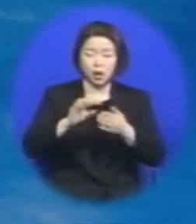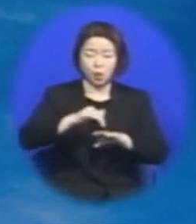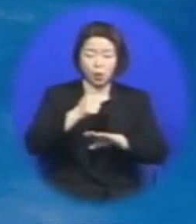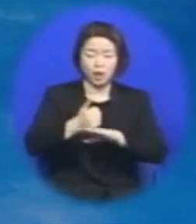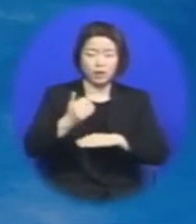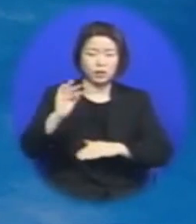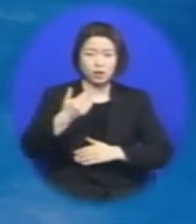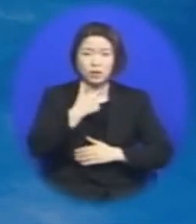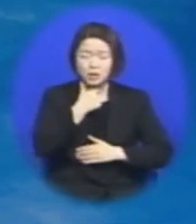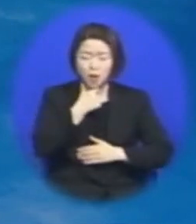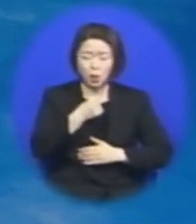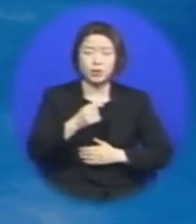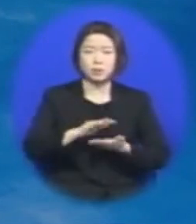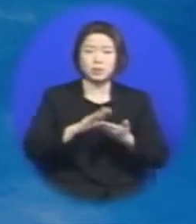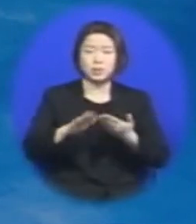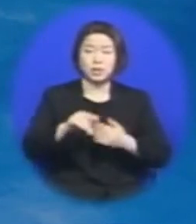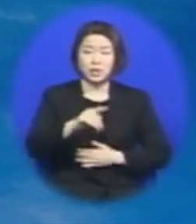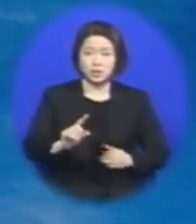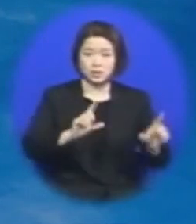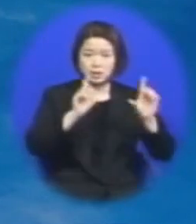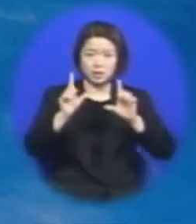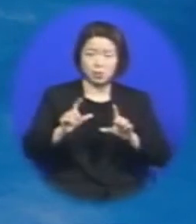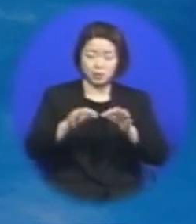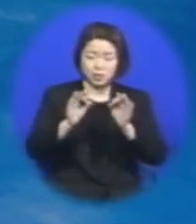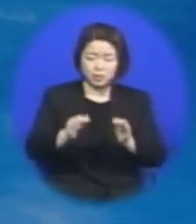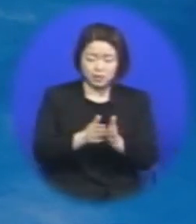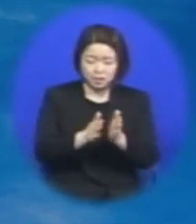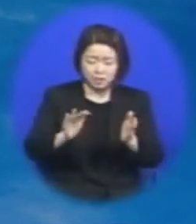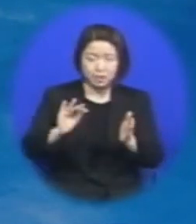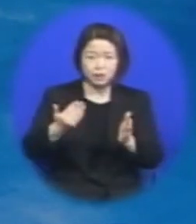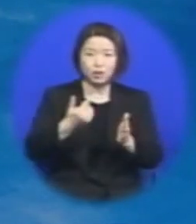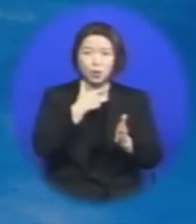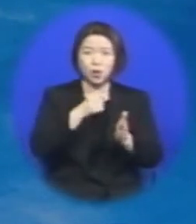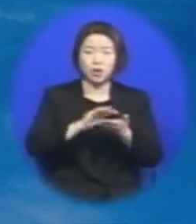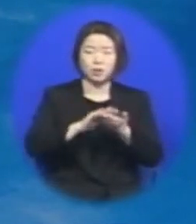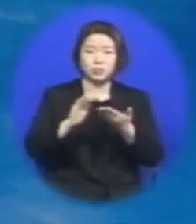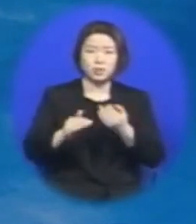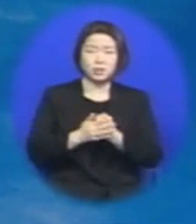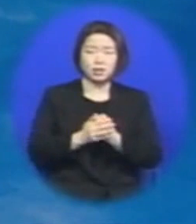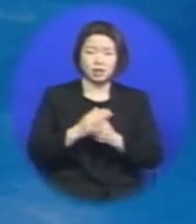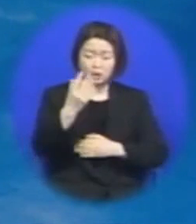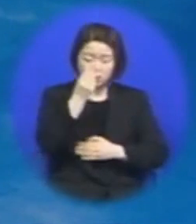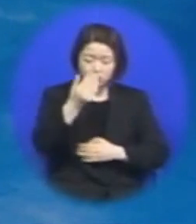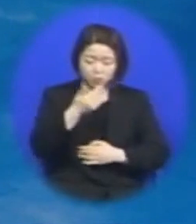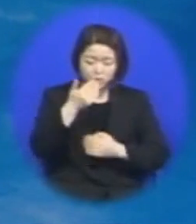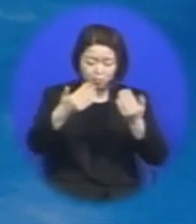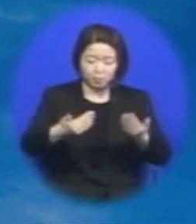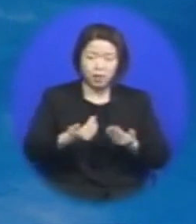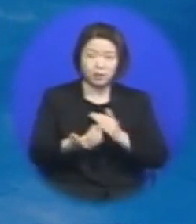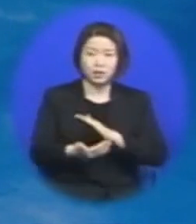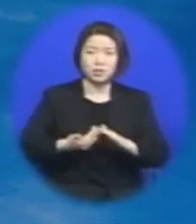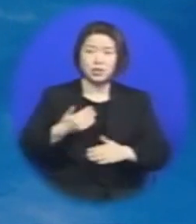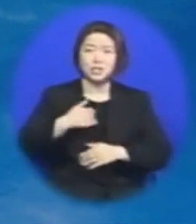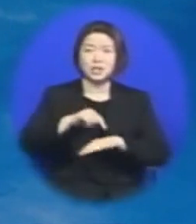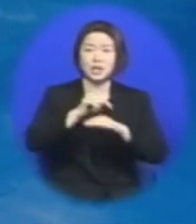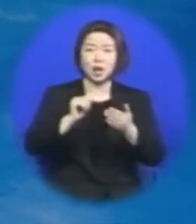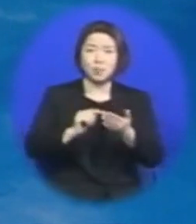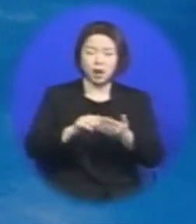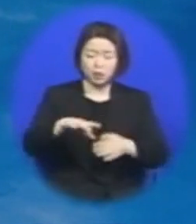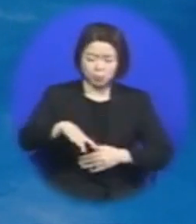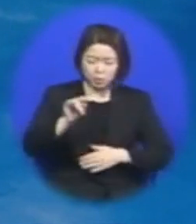원합니다 그 삶을 이제 시작하기를 원합니다 성찬을 받기 전에 제가 마음을